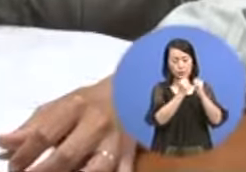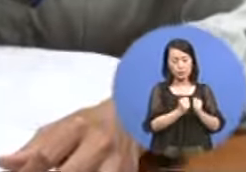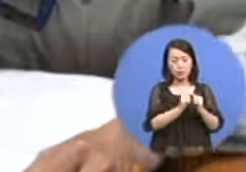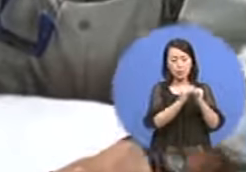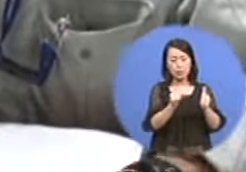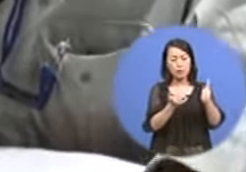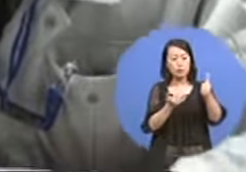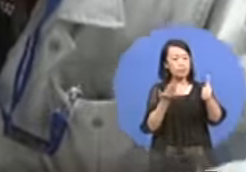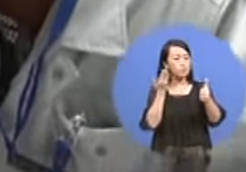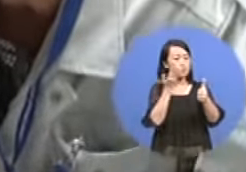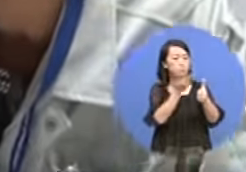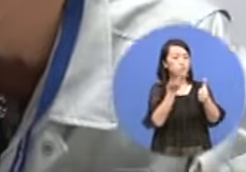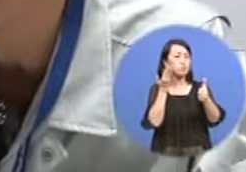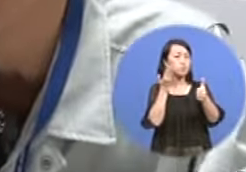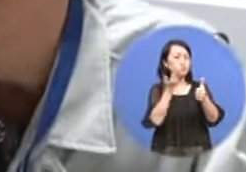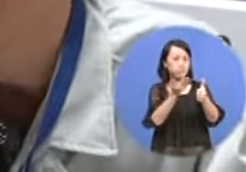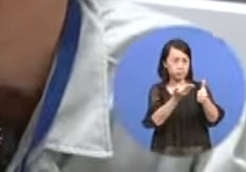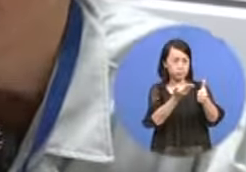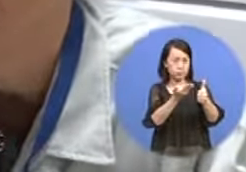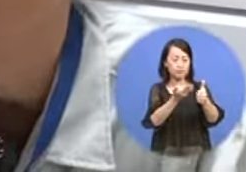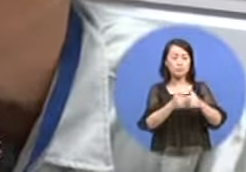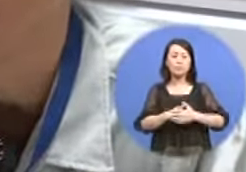いては何を行いますか？